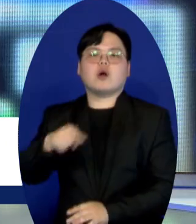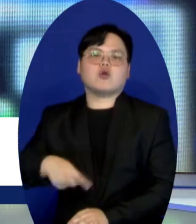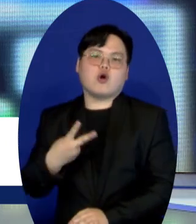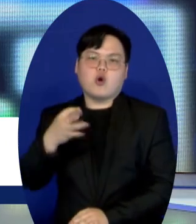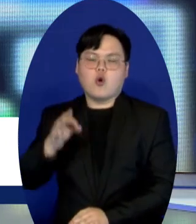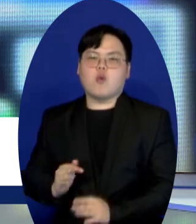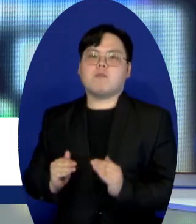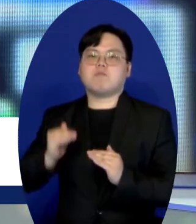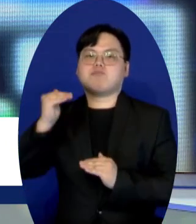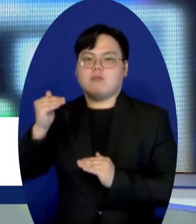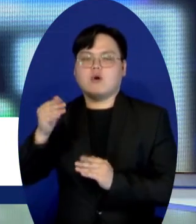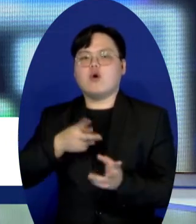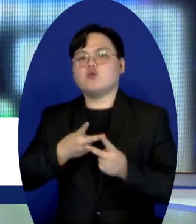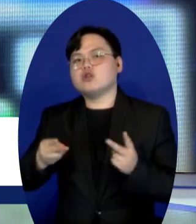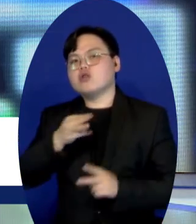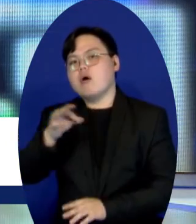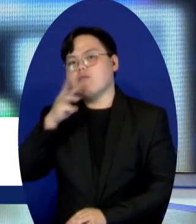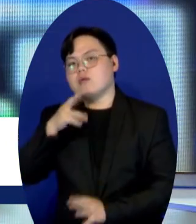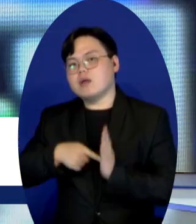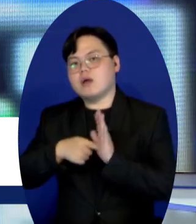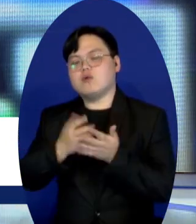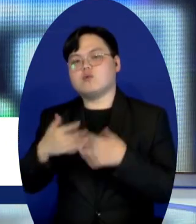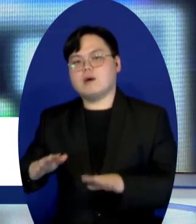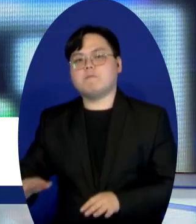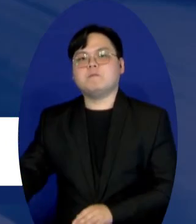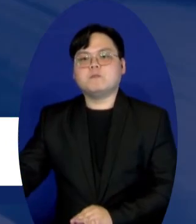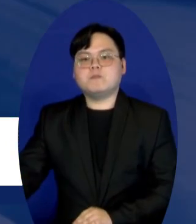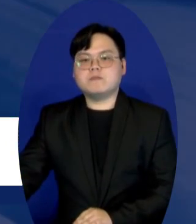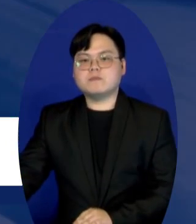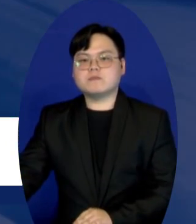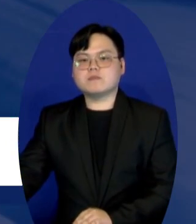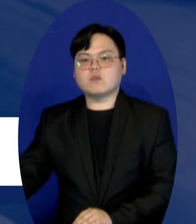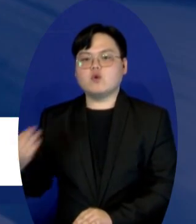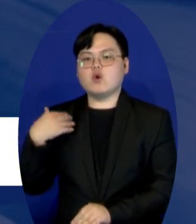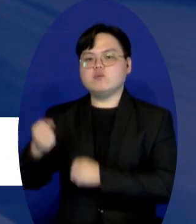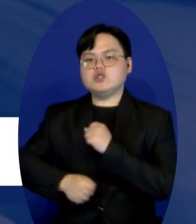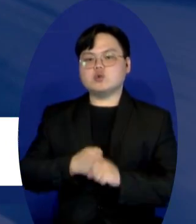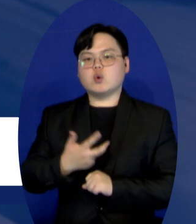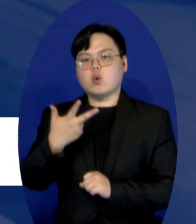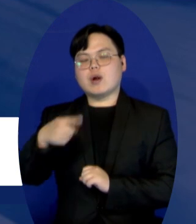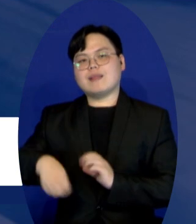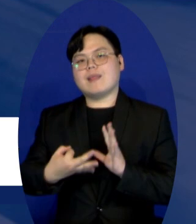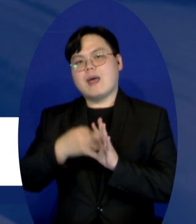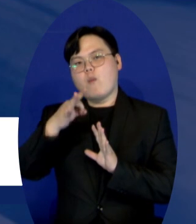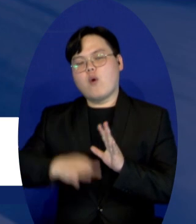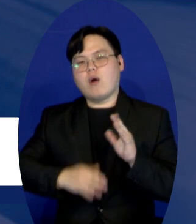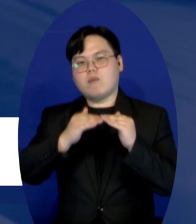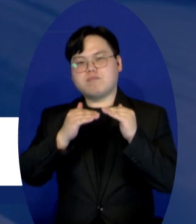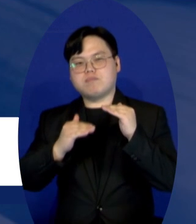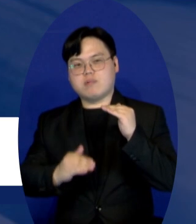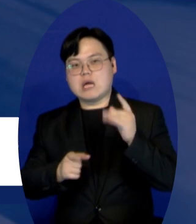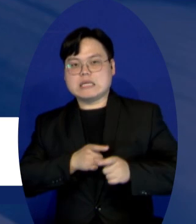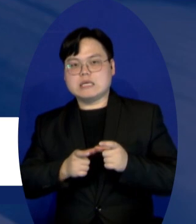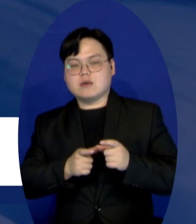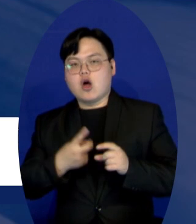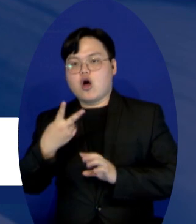өсөлттэй гарсныг үндэсний статистикийн хороноос танилцууллаа. Өнгөрсөн онд 3.8% саарсан Монголын эдийн засаг 2-р